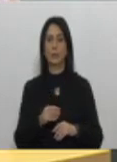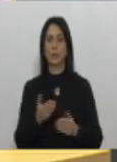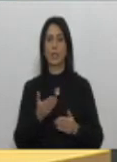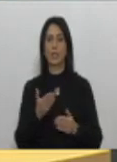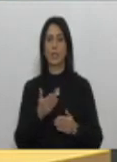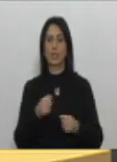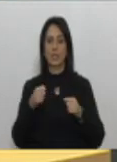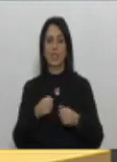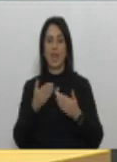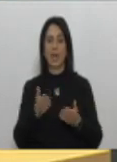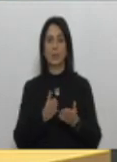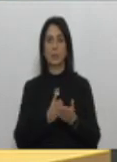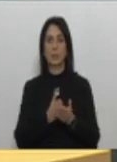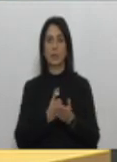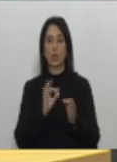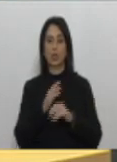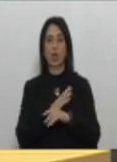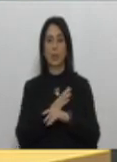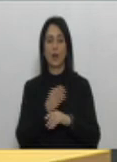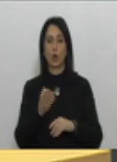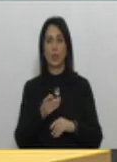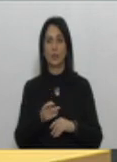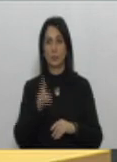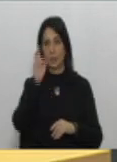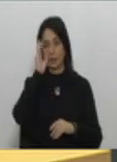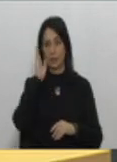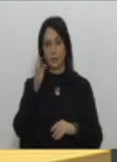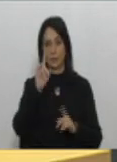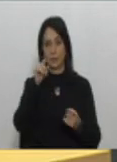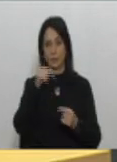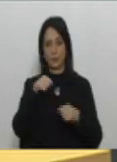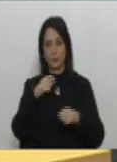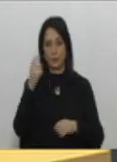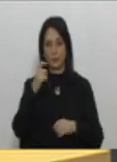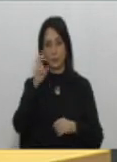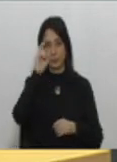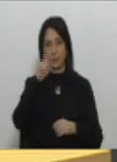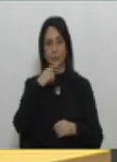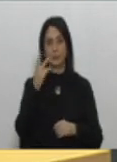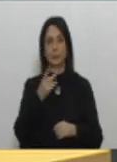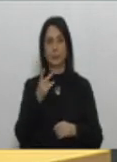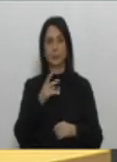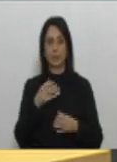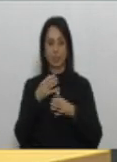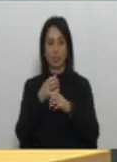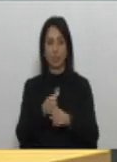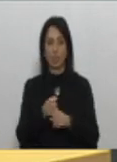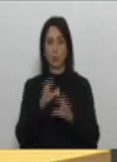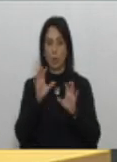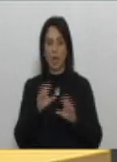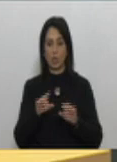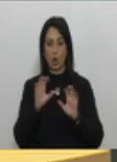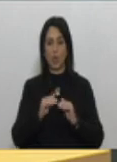რისი დელეგირების ფარგლი, ნორმა, რომლითაც თავრობას ექნება შესაბამისი უფლებამოსილება და თავრობა, რა თქმა უნდა, შეზღუდულია კანონით